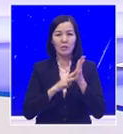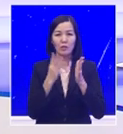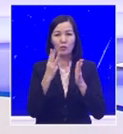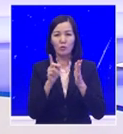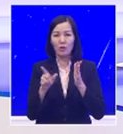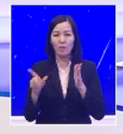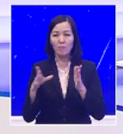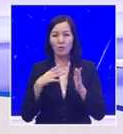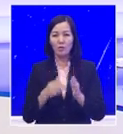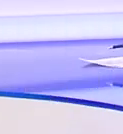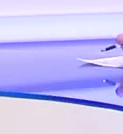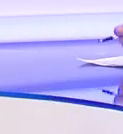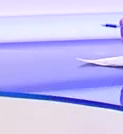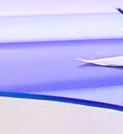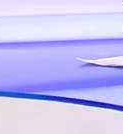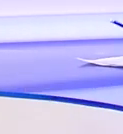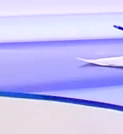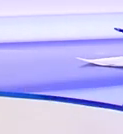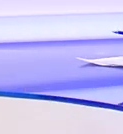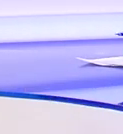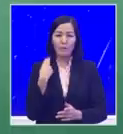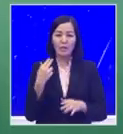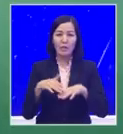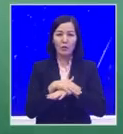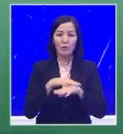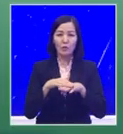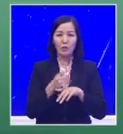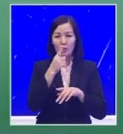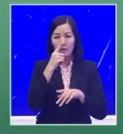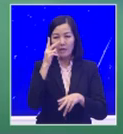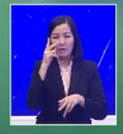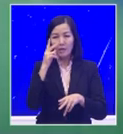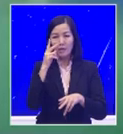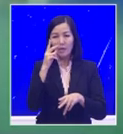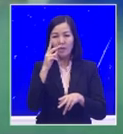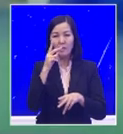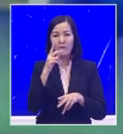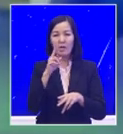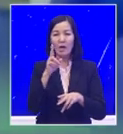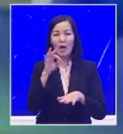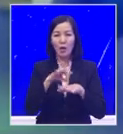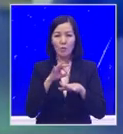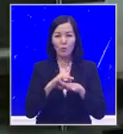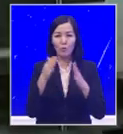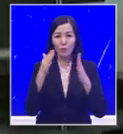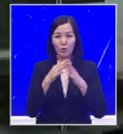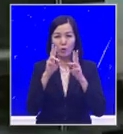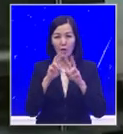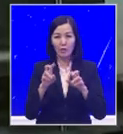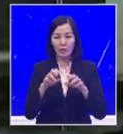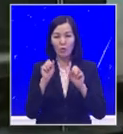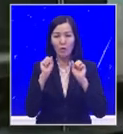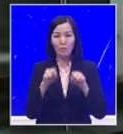83. Ұлыбритания тұрғындары жуық арада коронавирусты үйде отырып анықтай алады. Осындай мүмкіндік беретін